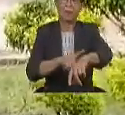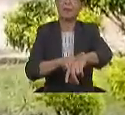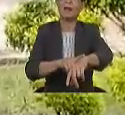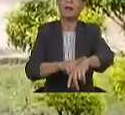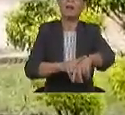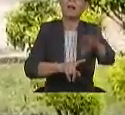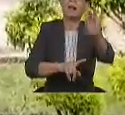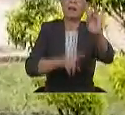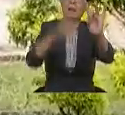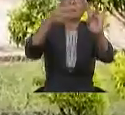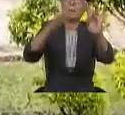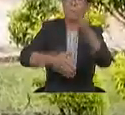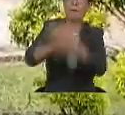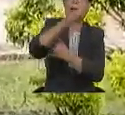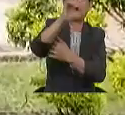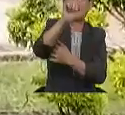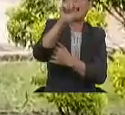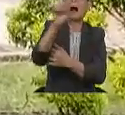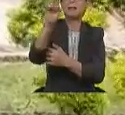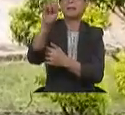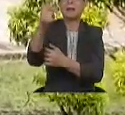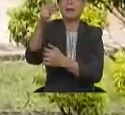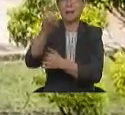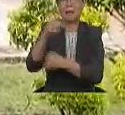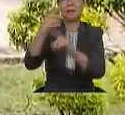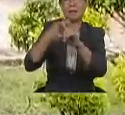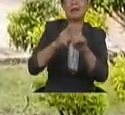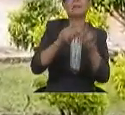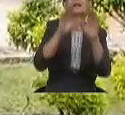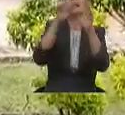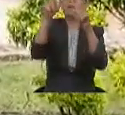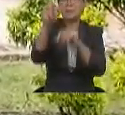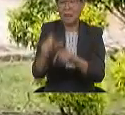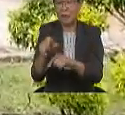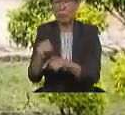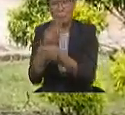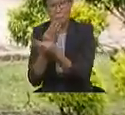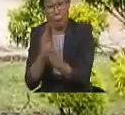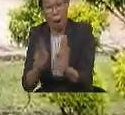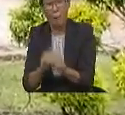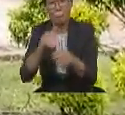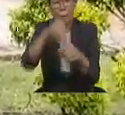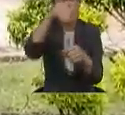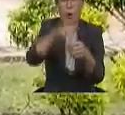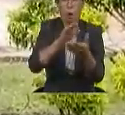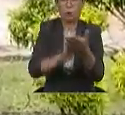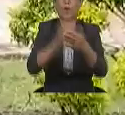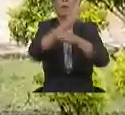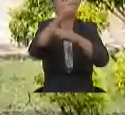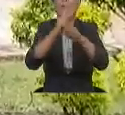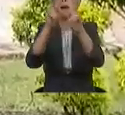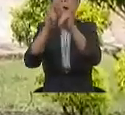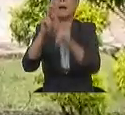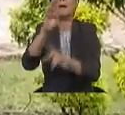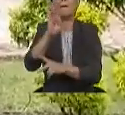8-15 pagi Muhammad adonan bensu kifli daripada Cak Nun bebas turut Chrome putih di sekolah kebangsaan Kampung